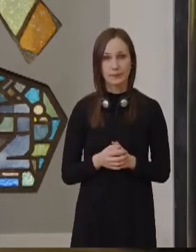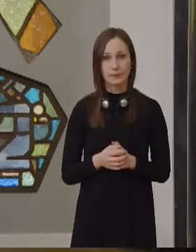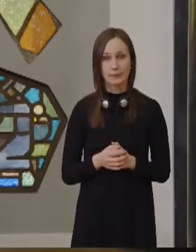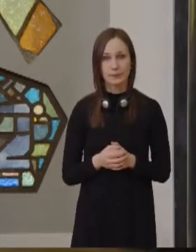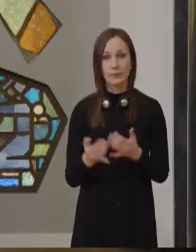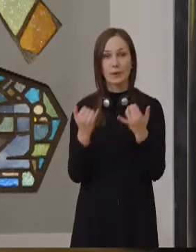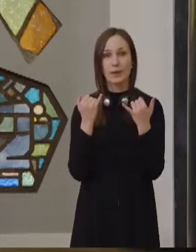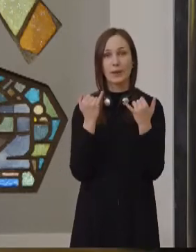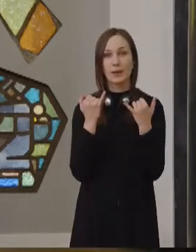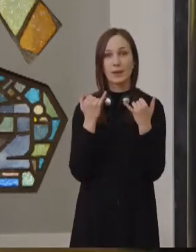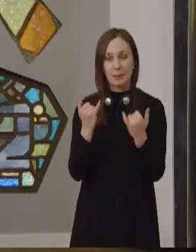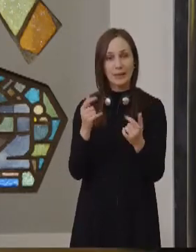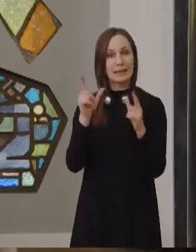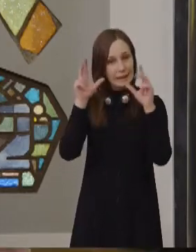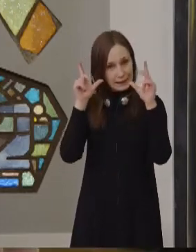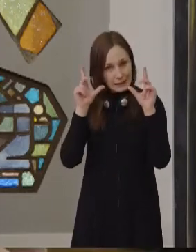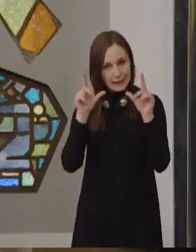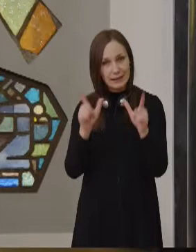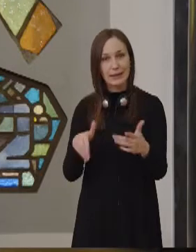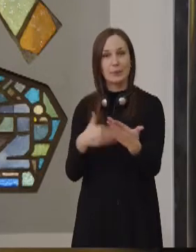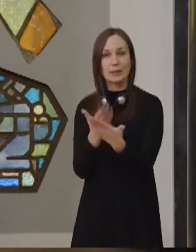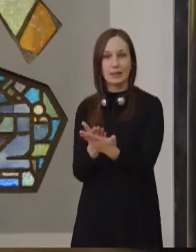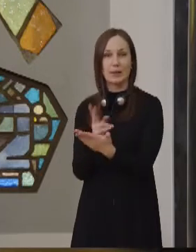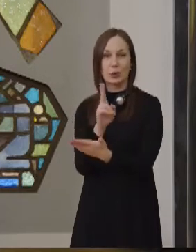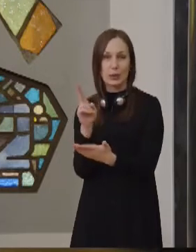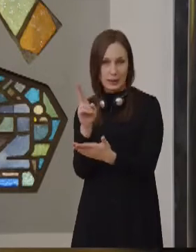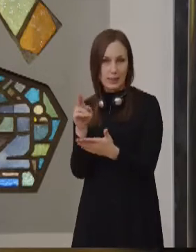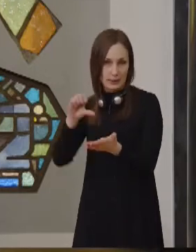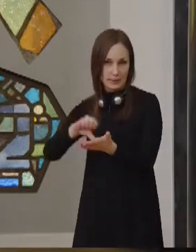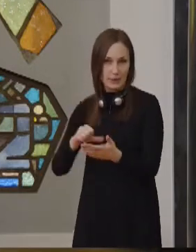Dabar jau pristatysiu tikrai, pristatysiu, kas